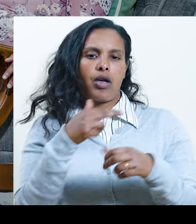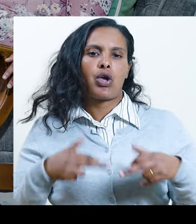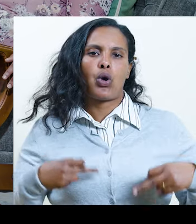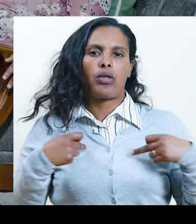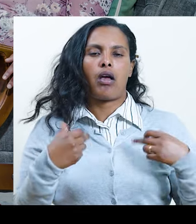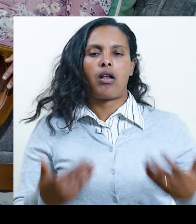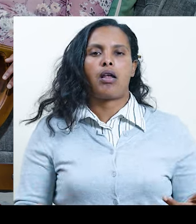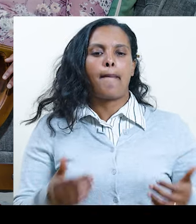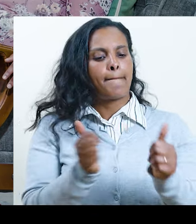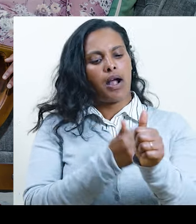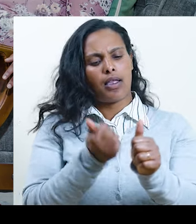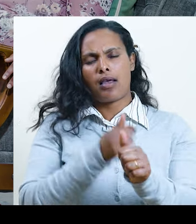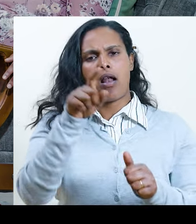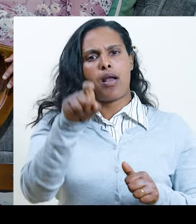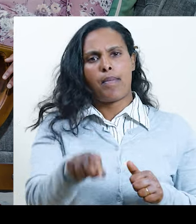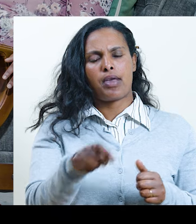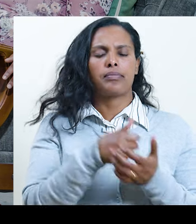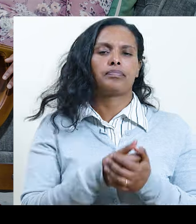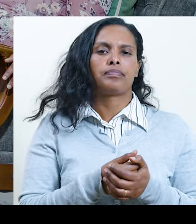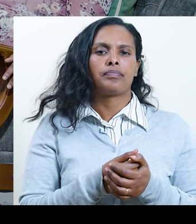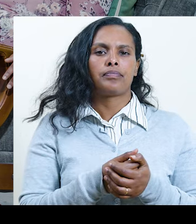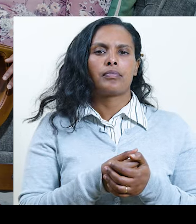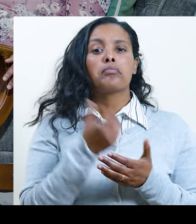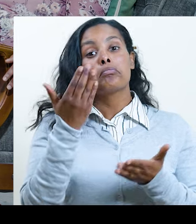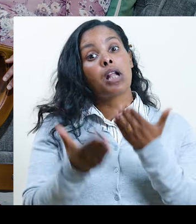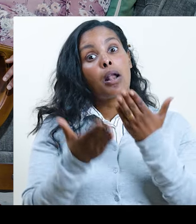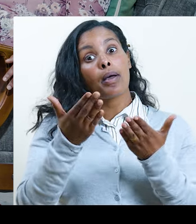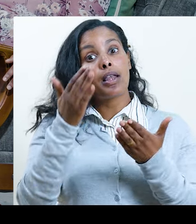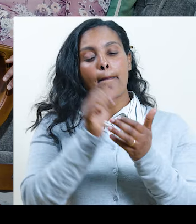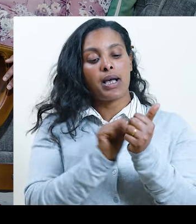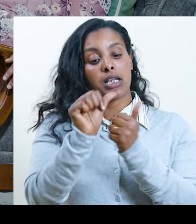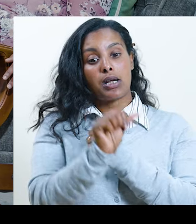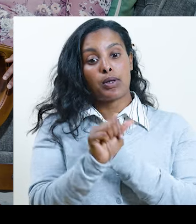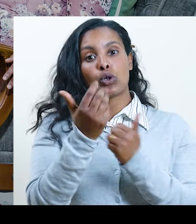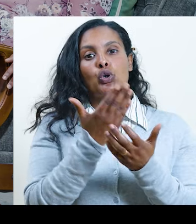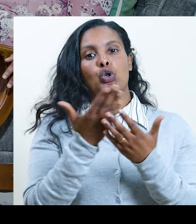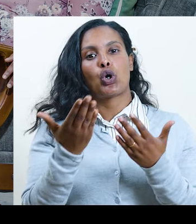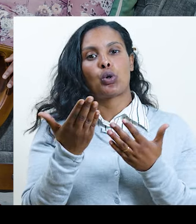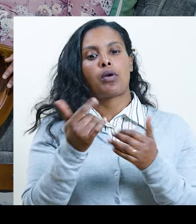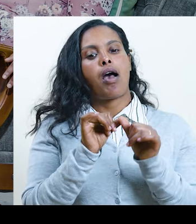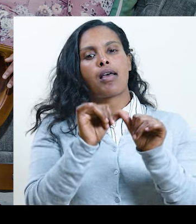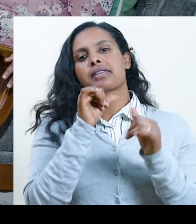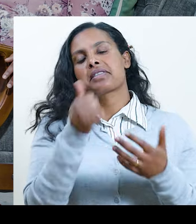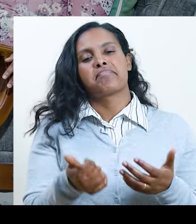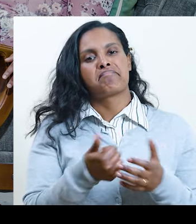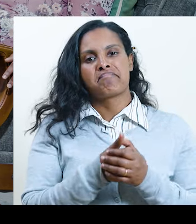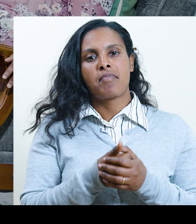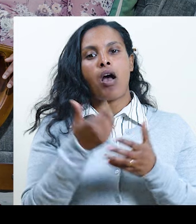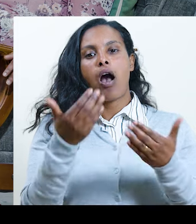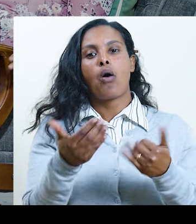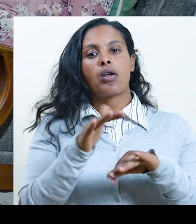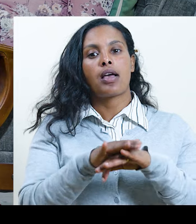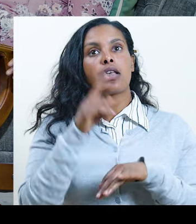ህይወት አለኝ፣ መከታተል አለብኝ። ምናልባት ማስቀድማቸውን ነገሮች አላስቀጥልም